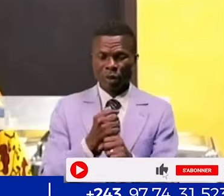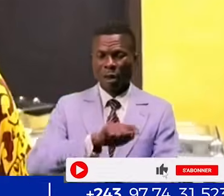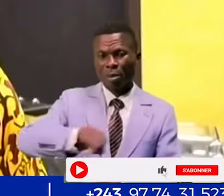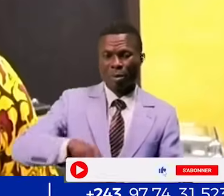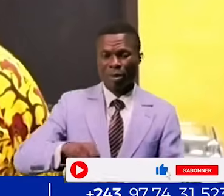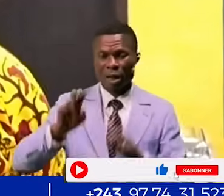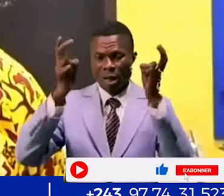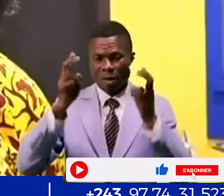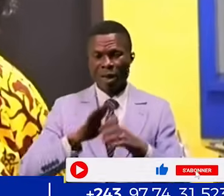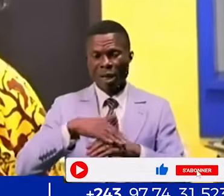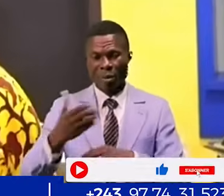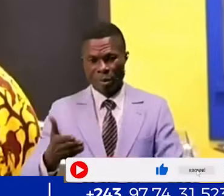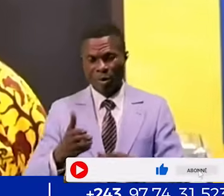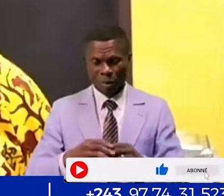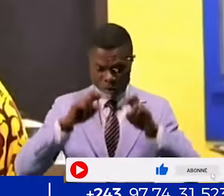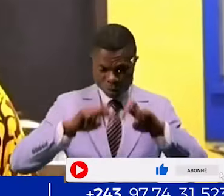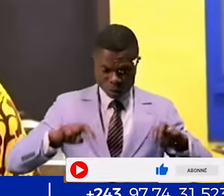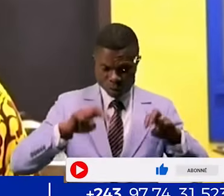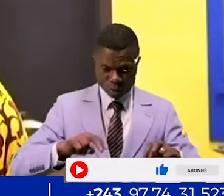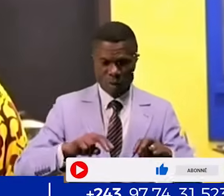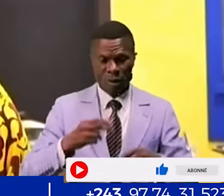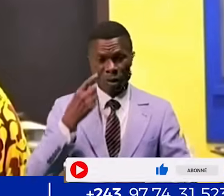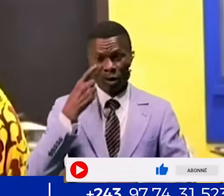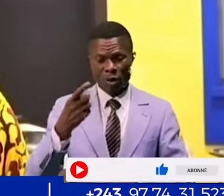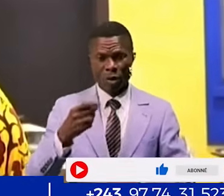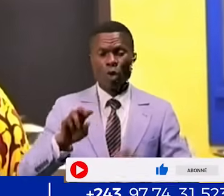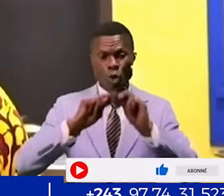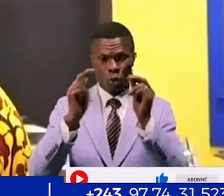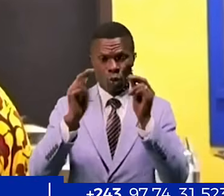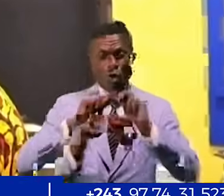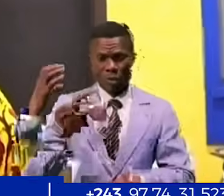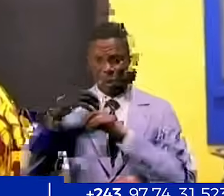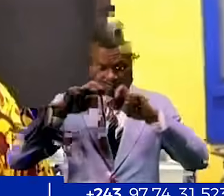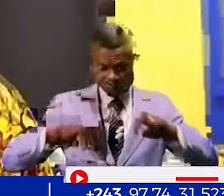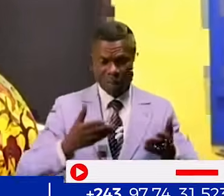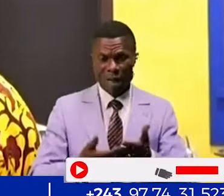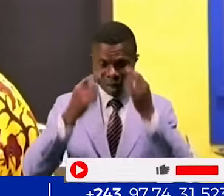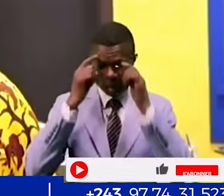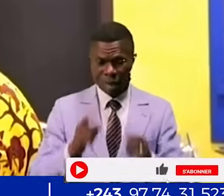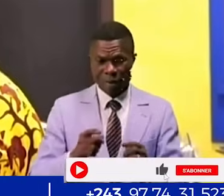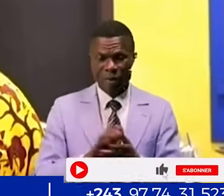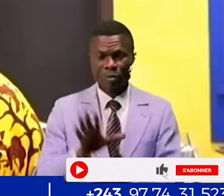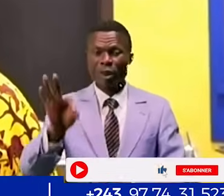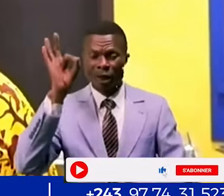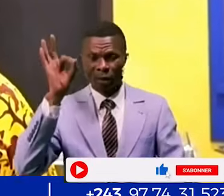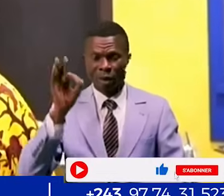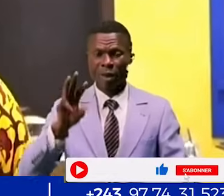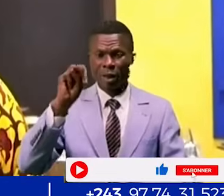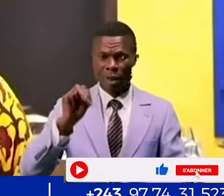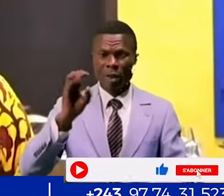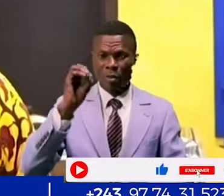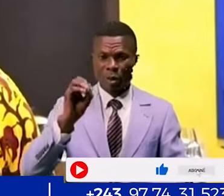la ville, après avoir mené notre enquête, la commission qui était chargée de décider a porté son choix sur Mona